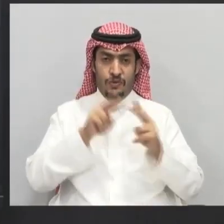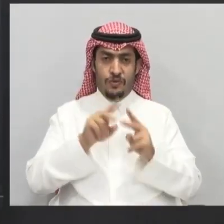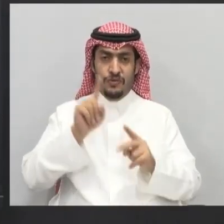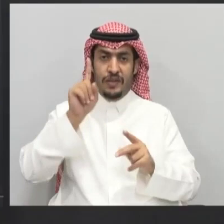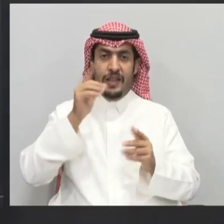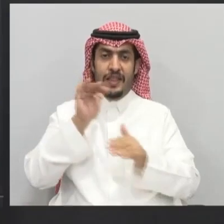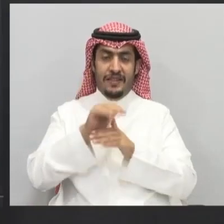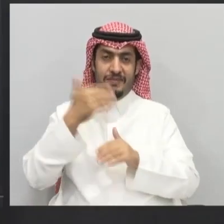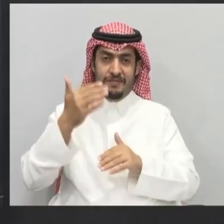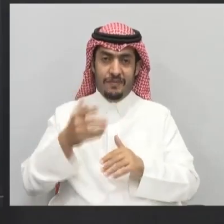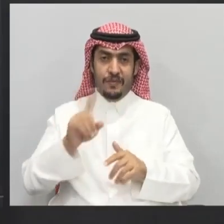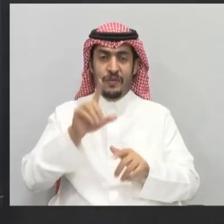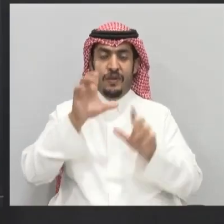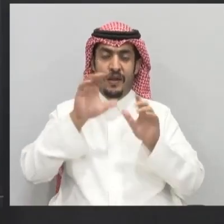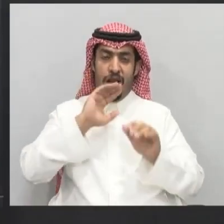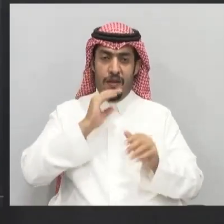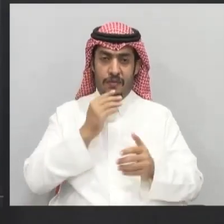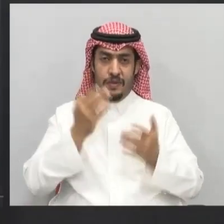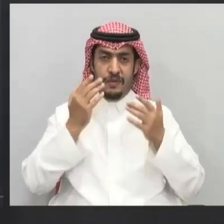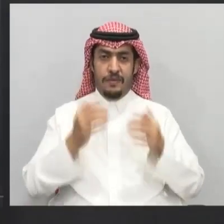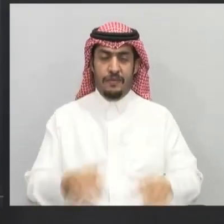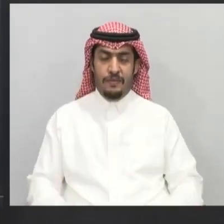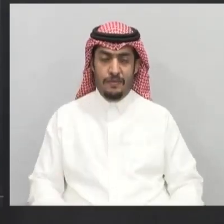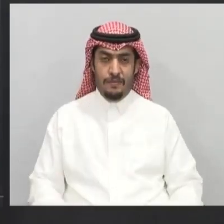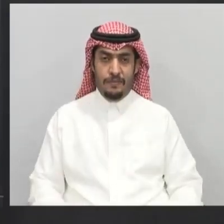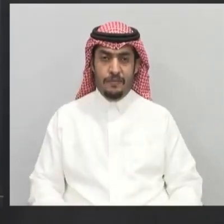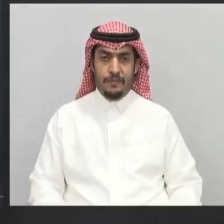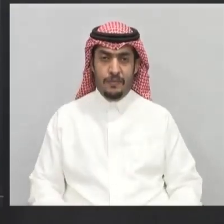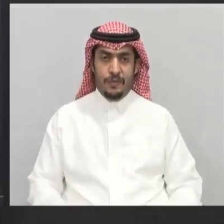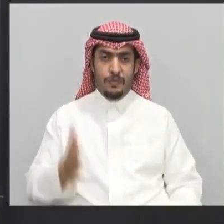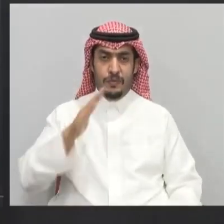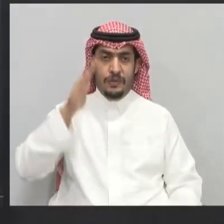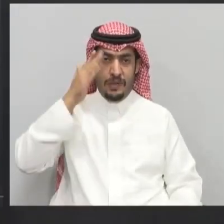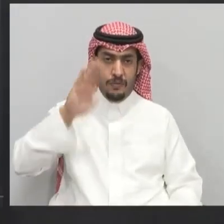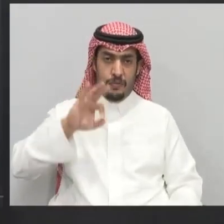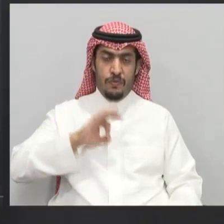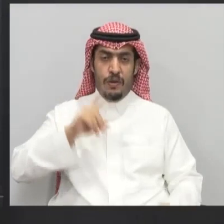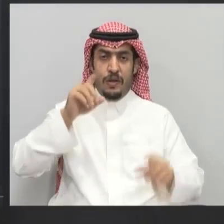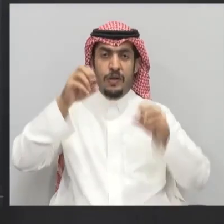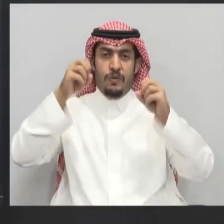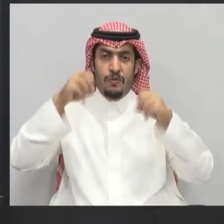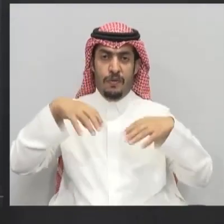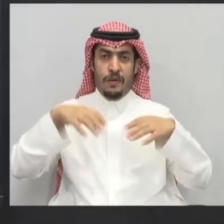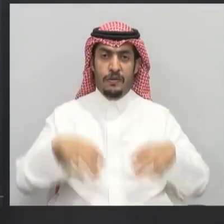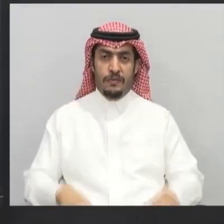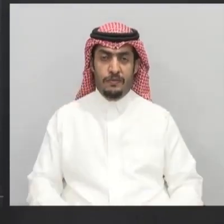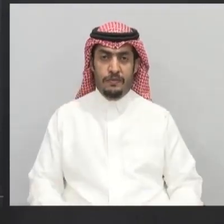باذن الله في الدرس القادم وصلى الله وسلم وبارك على نبينا محمد والسلام عليكم ورحمه الله وبركاته